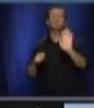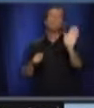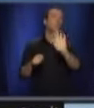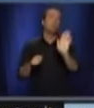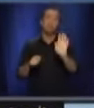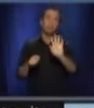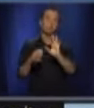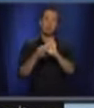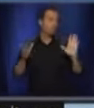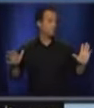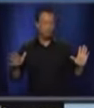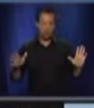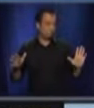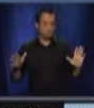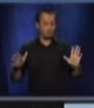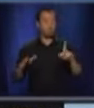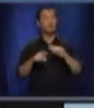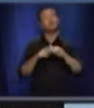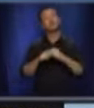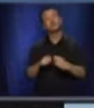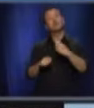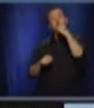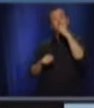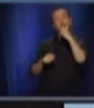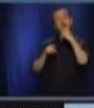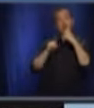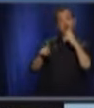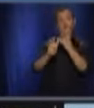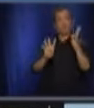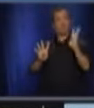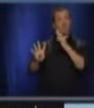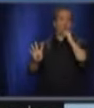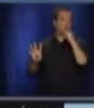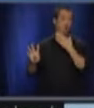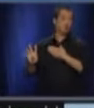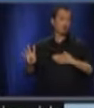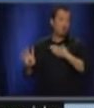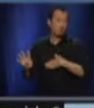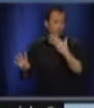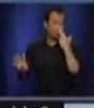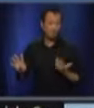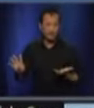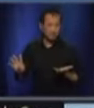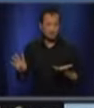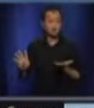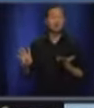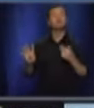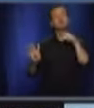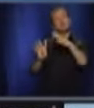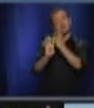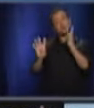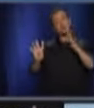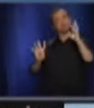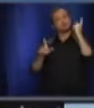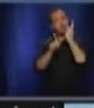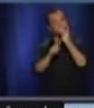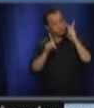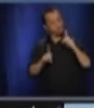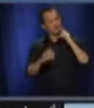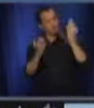ça plus que vous, les longues files d'attente, mais en même temps, je veux être sûr qu'on a les bonnes personnes qui se font tester pour qu'on